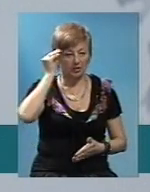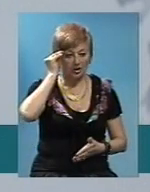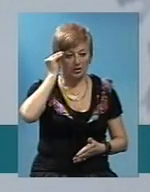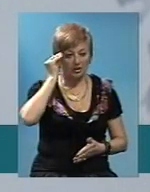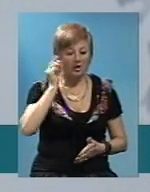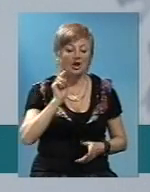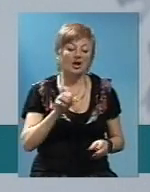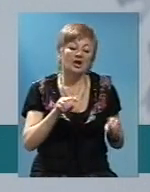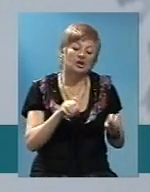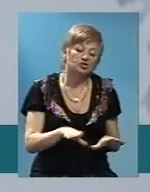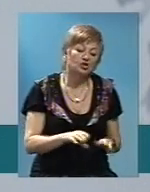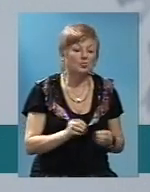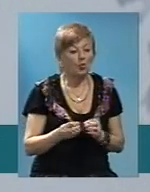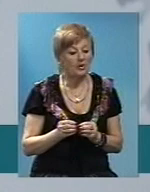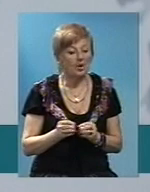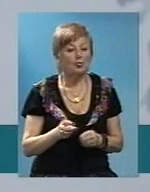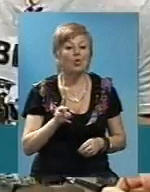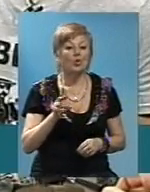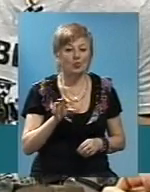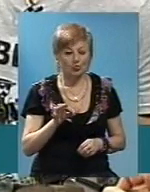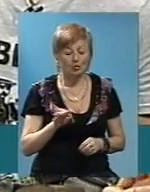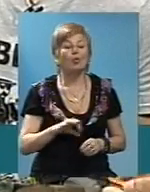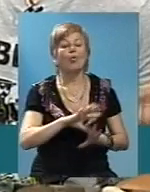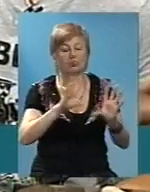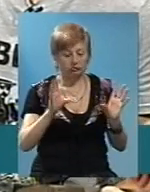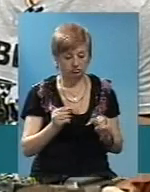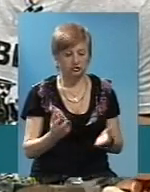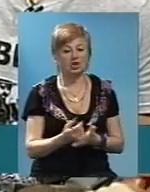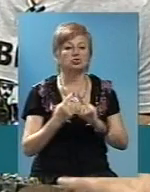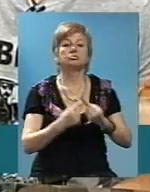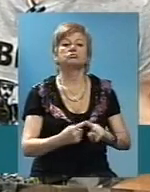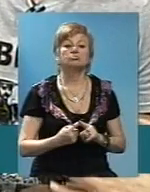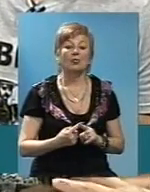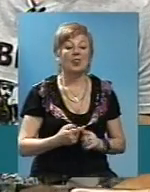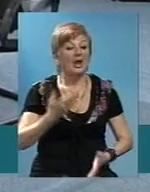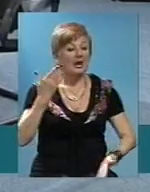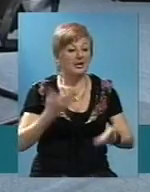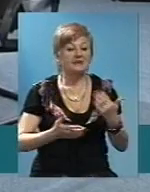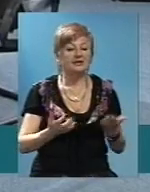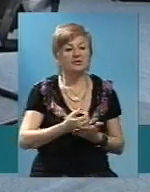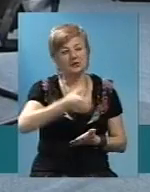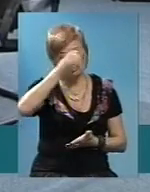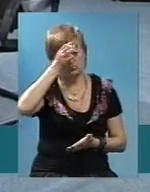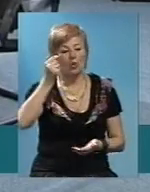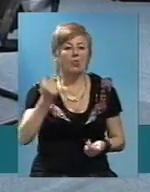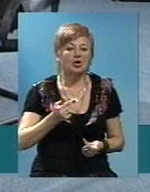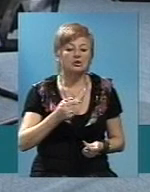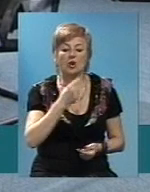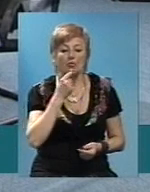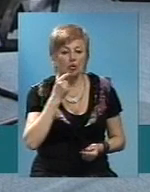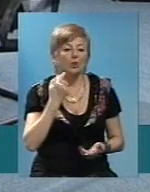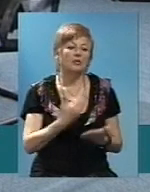чи іншу проблему. Але разом ми знайшли вирішення. Якщо говорити про освітню складову, як багато